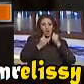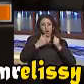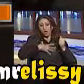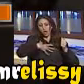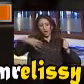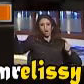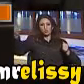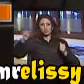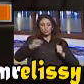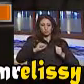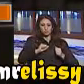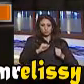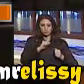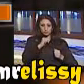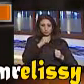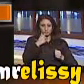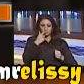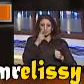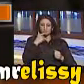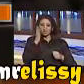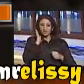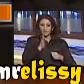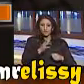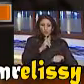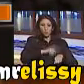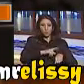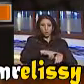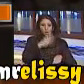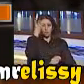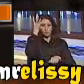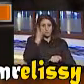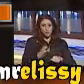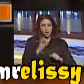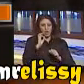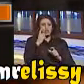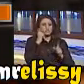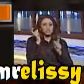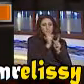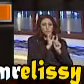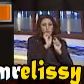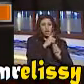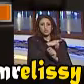كده في وقت زي ده المفروض يبقى في عربيه ثانيه تبقى بتامن.